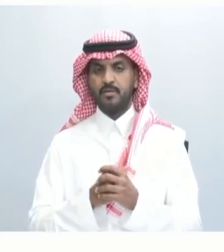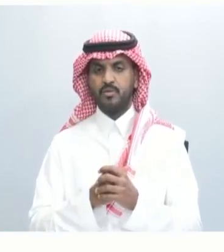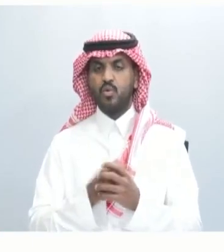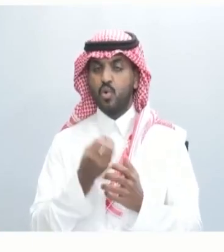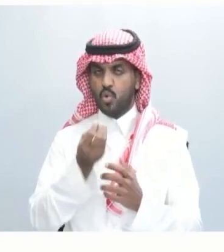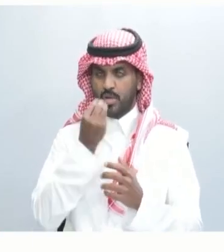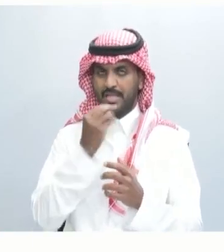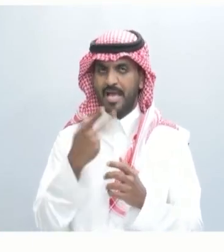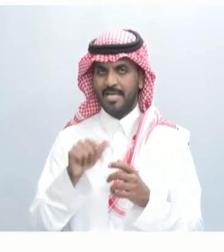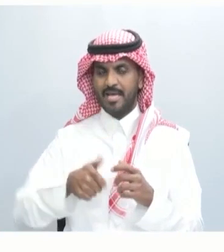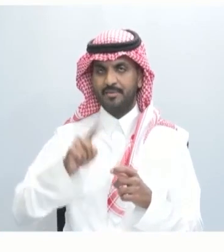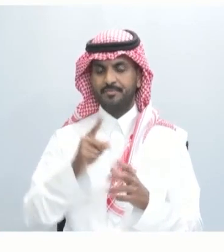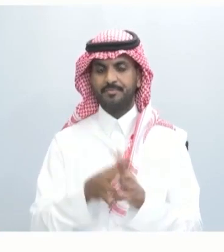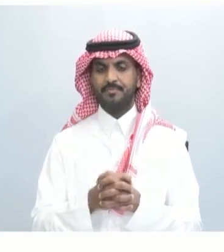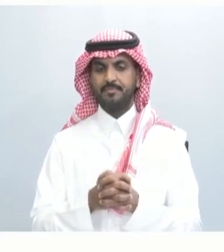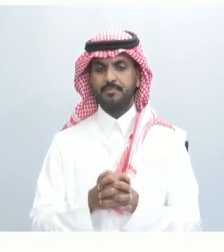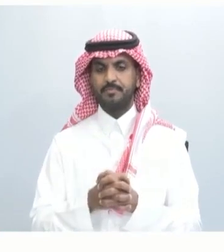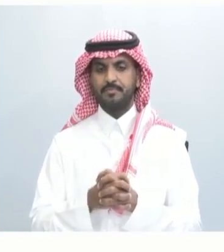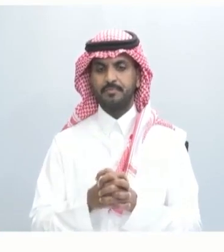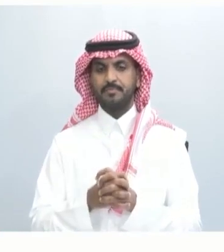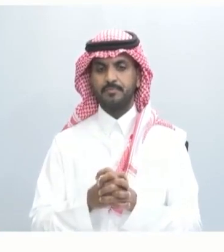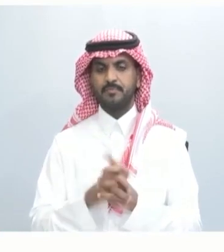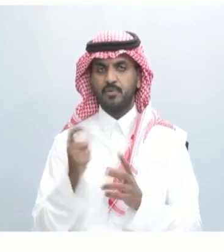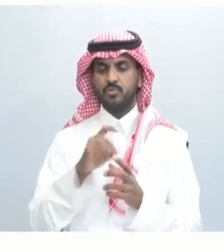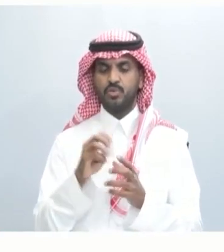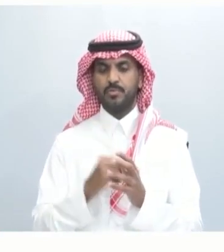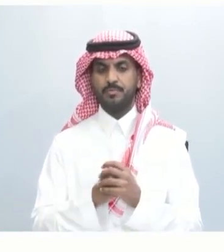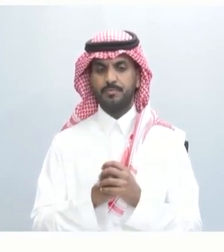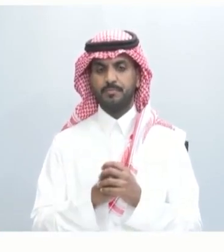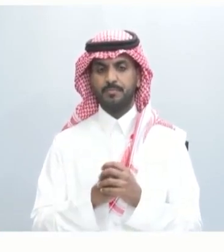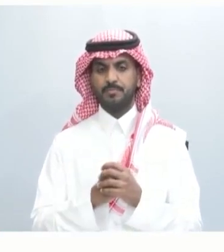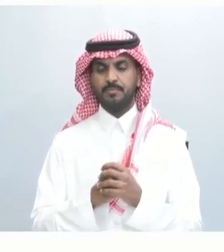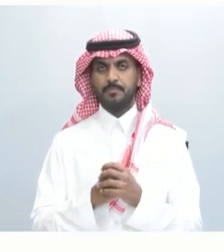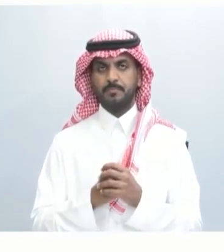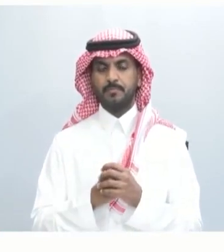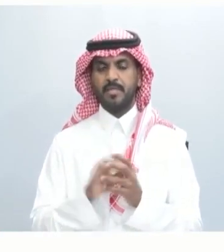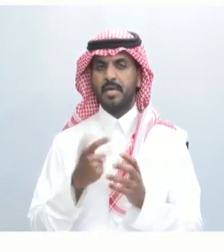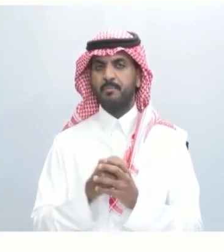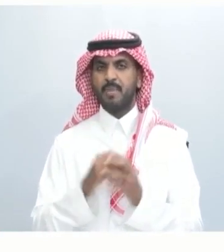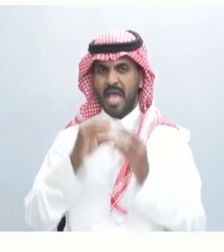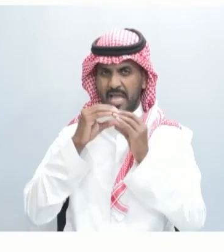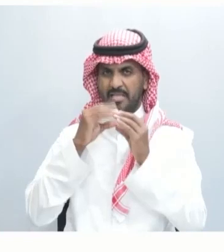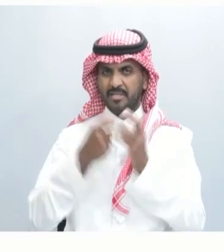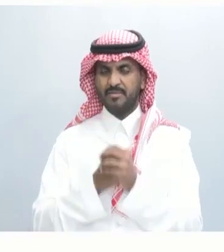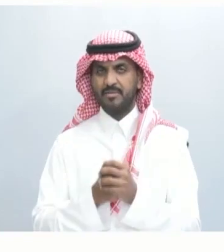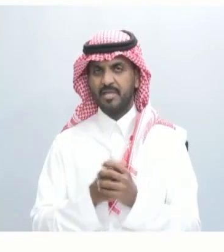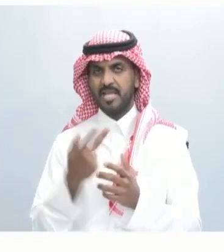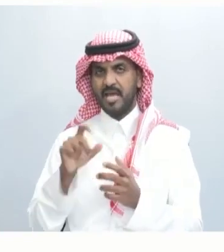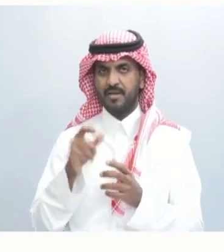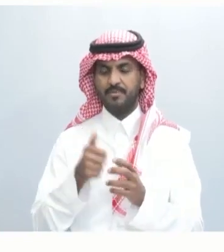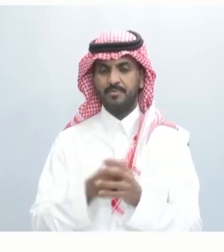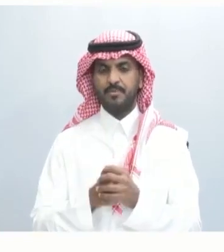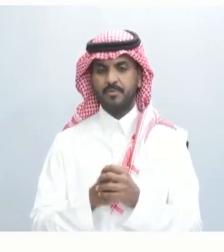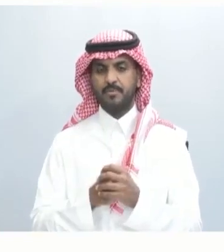اكلت بارك الله فيكم الان نستطيع ان نكتب الاجابه والاجابه فكم شريحه من الفطيره اكلت